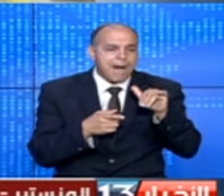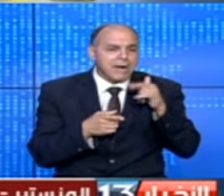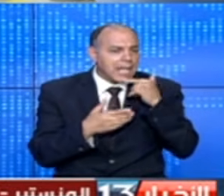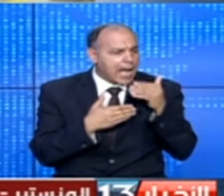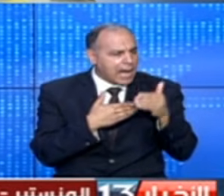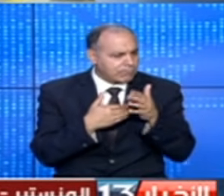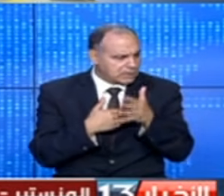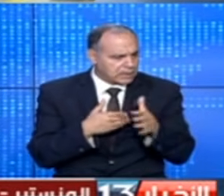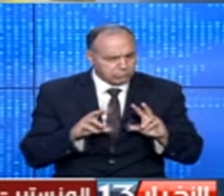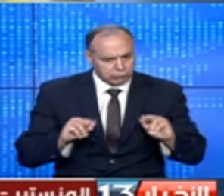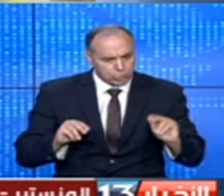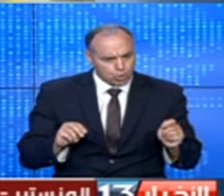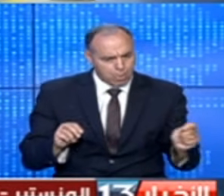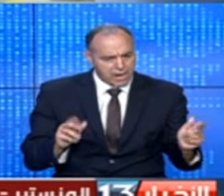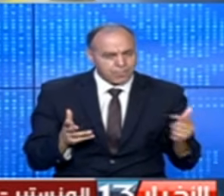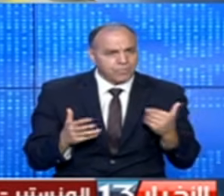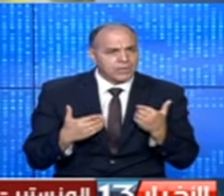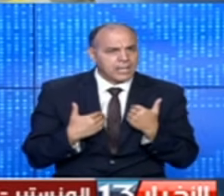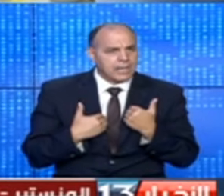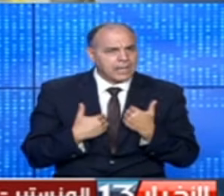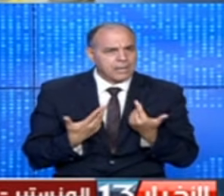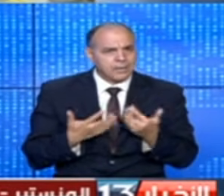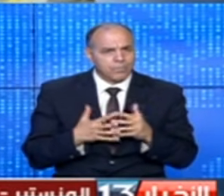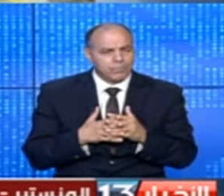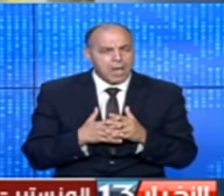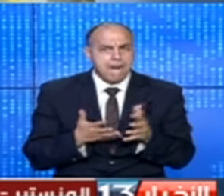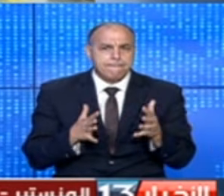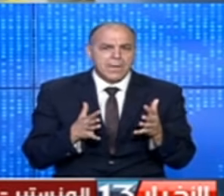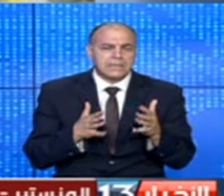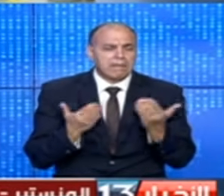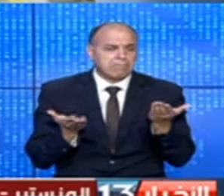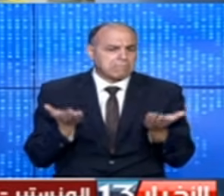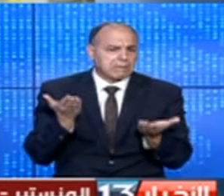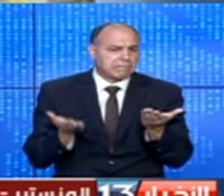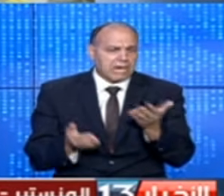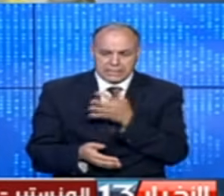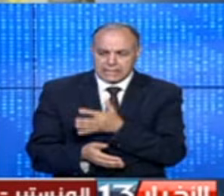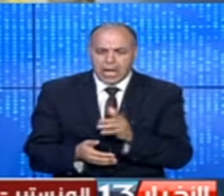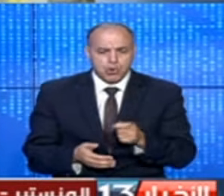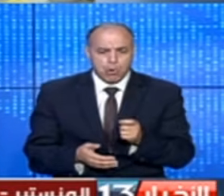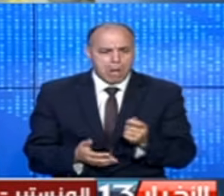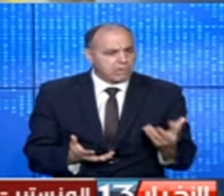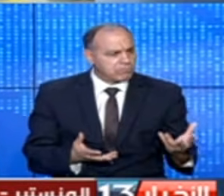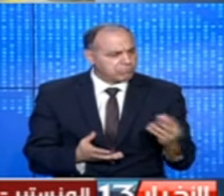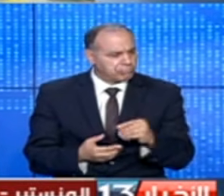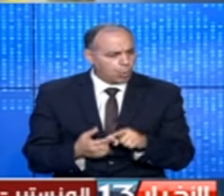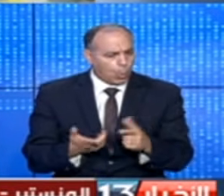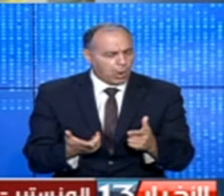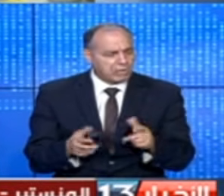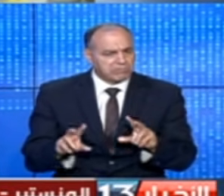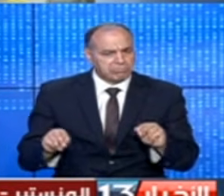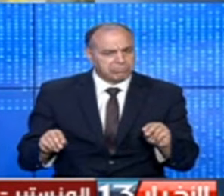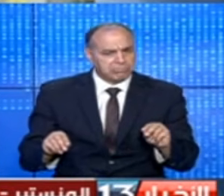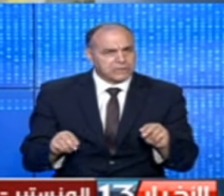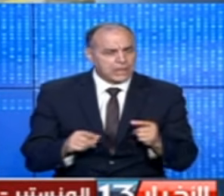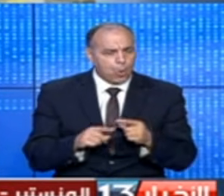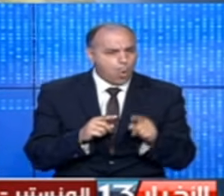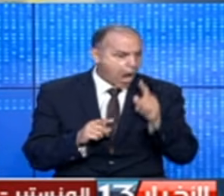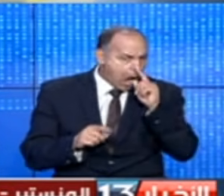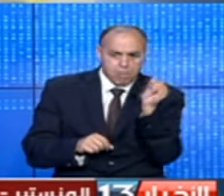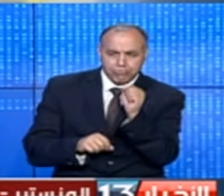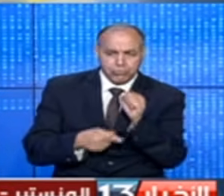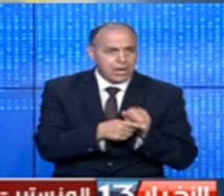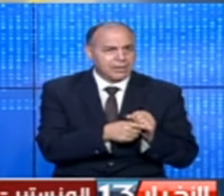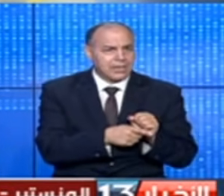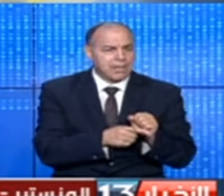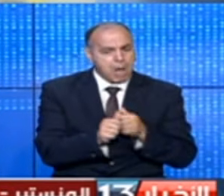قريبه للصغار العاديين، معناها بريسك مقارنة بالأطفال العاديين ممكن في مجالات يفوقهم.